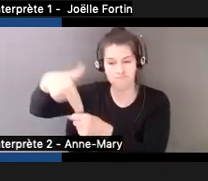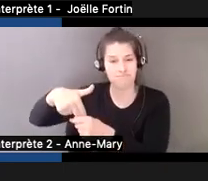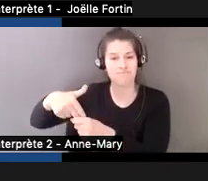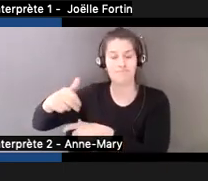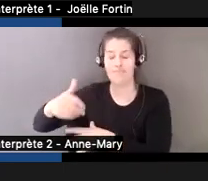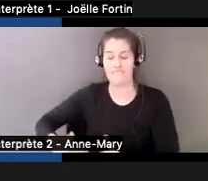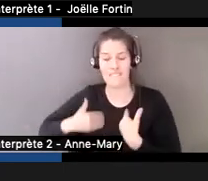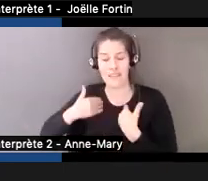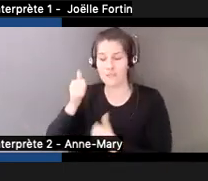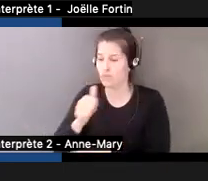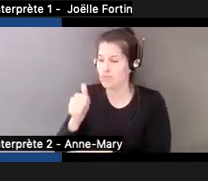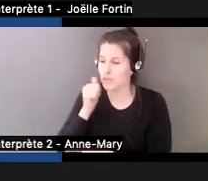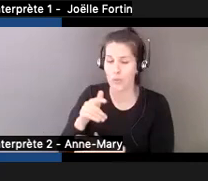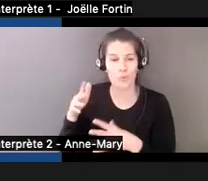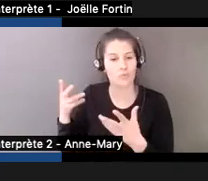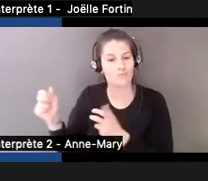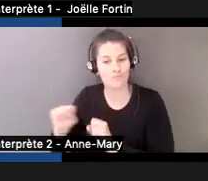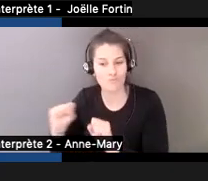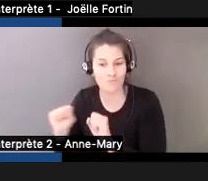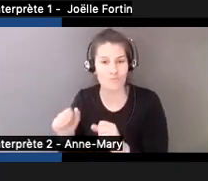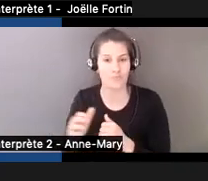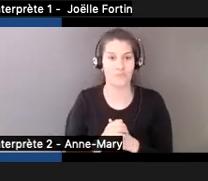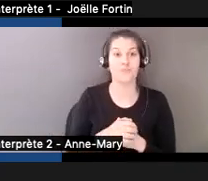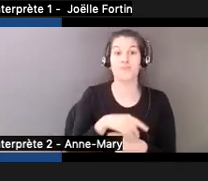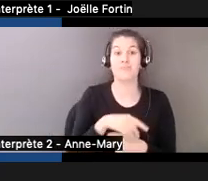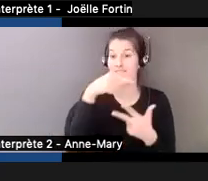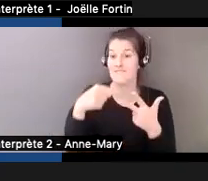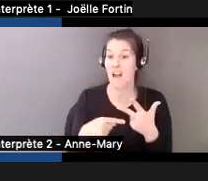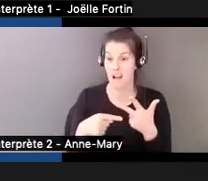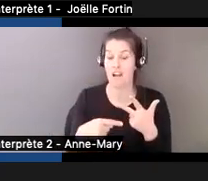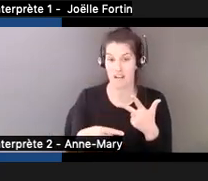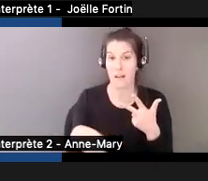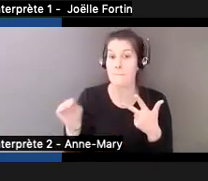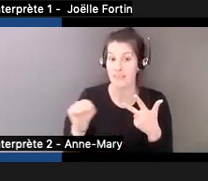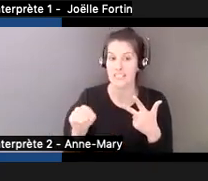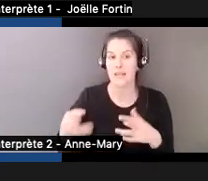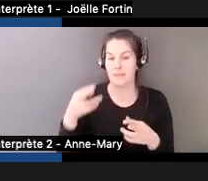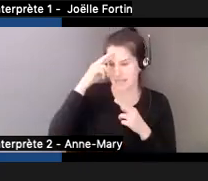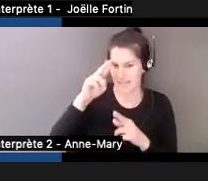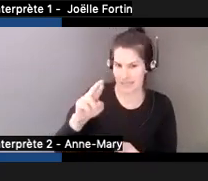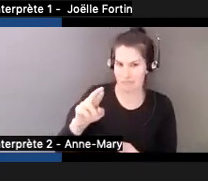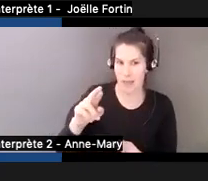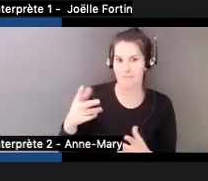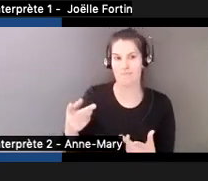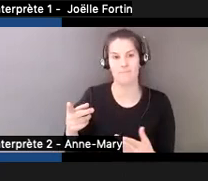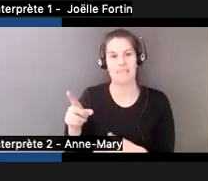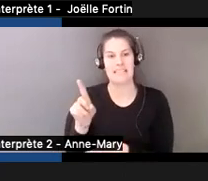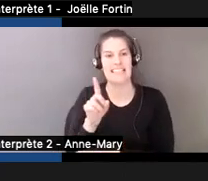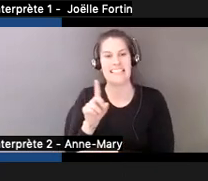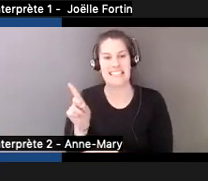Les valeurs. On met beaucoup l'accent sur le respect, dignité, égalité. Ça, c'est très important. Plus que je vais